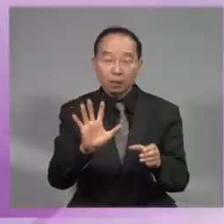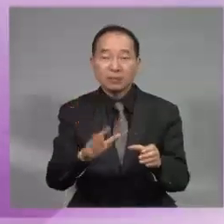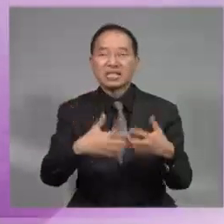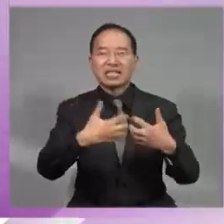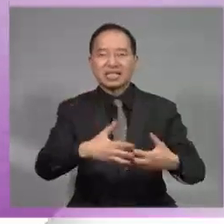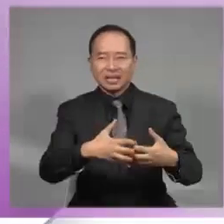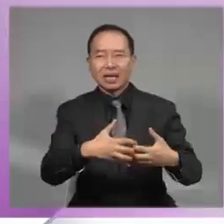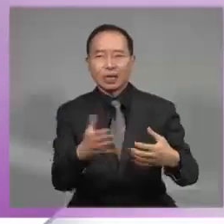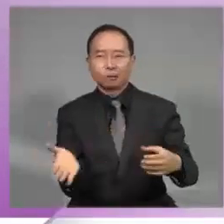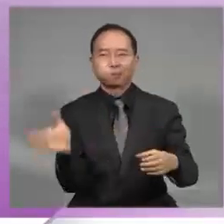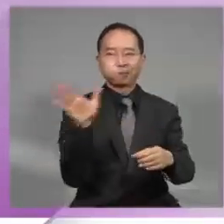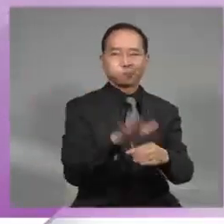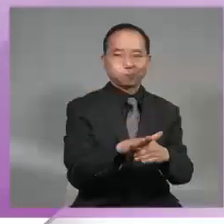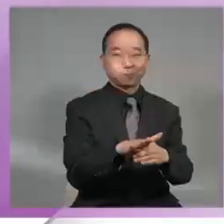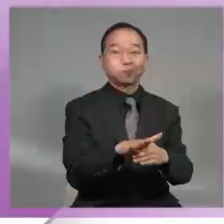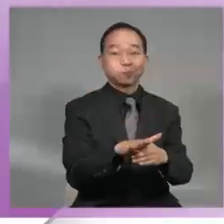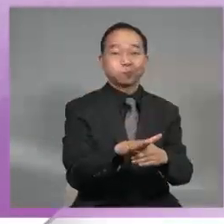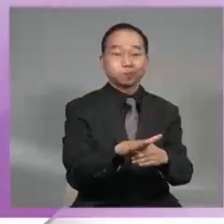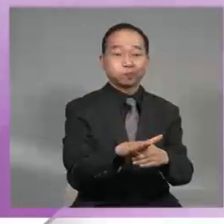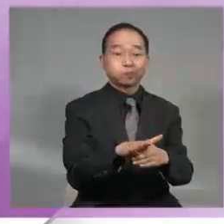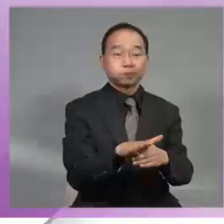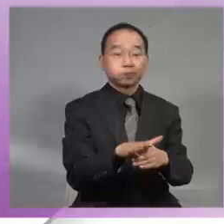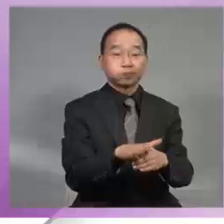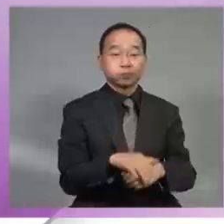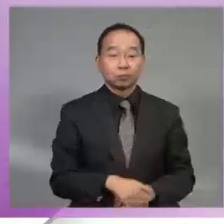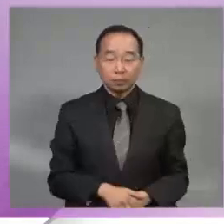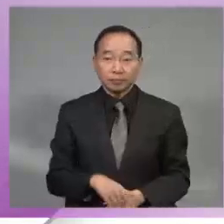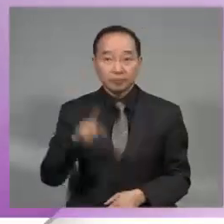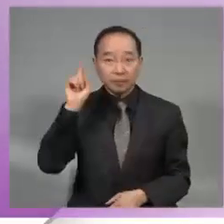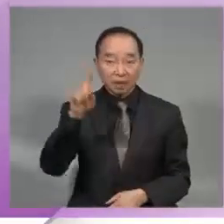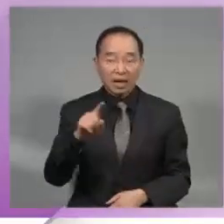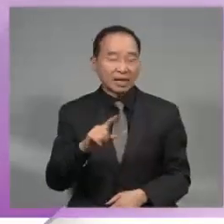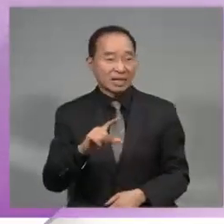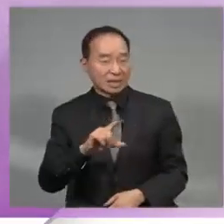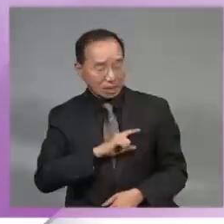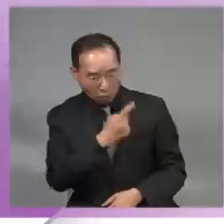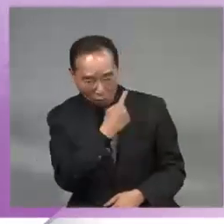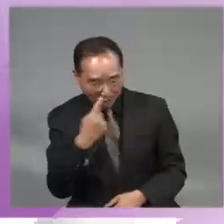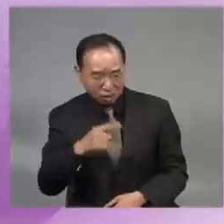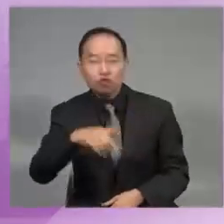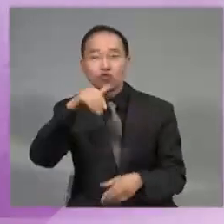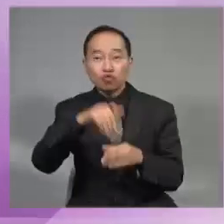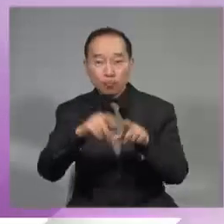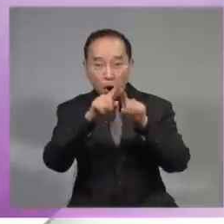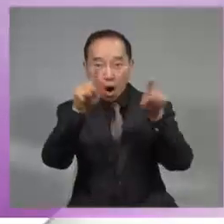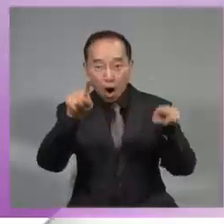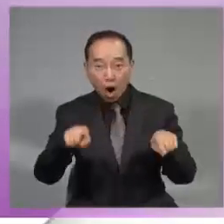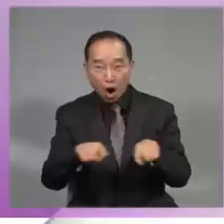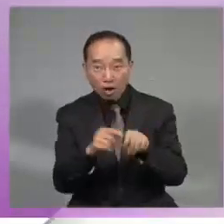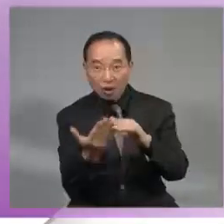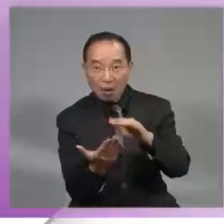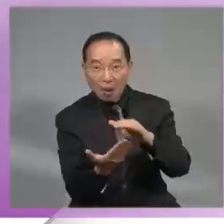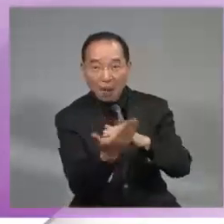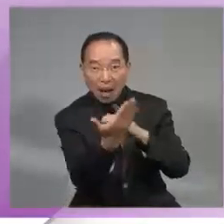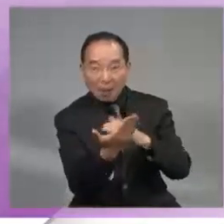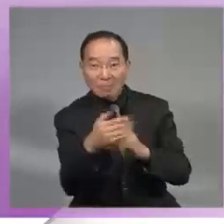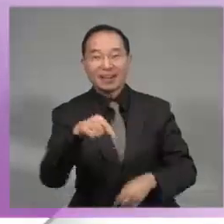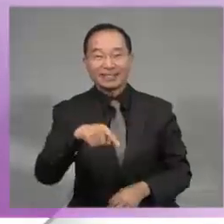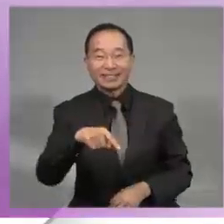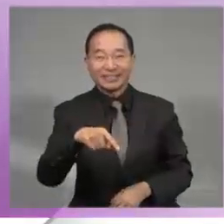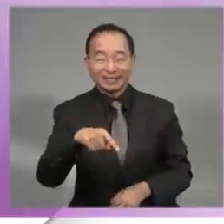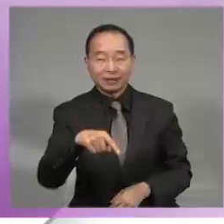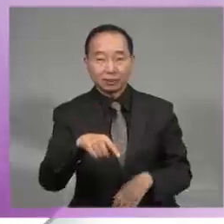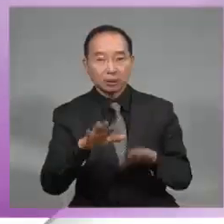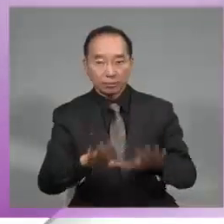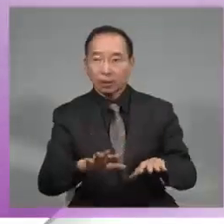네. 투표용지가 이제 이 시간 이후로 다시 나오면 안 되죠. 네, 그렇게 내일 때문에. 시작까지. 네. 예. 저기는 네. 명부 단말기에도 지금 특수 봉인지를 이렇게 봉인을